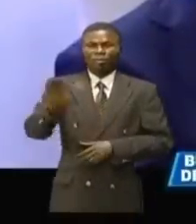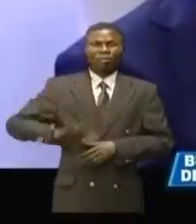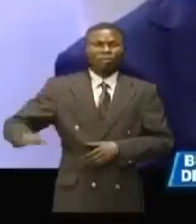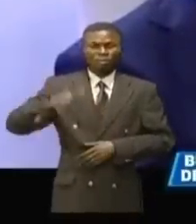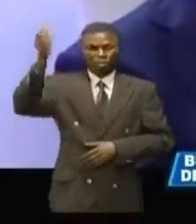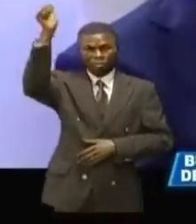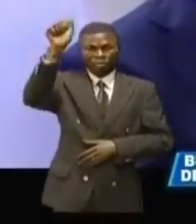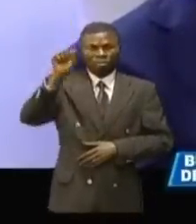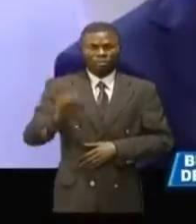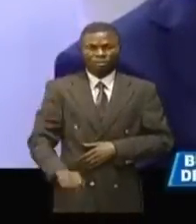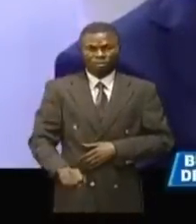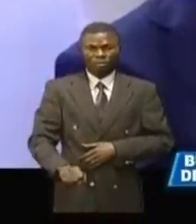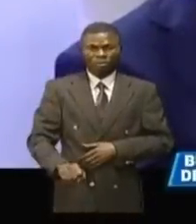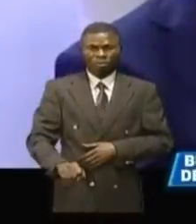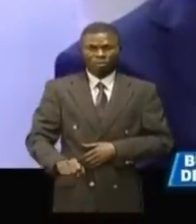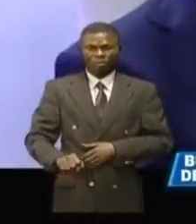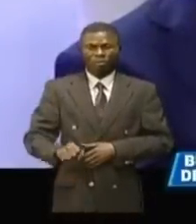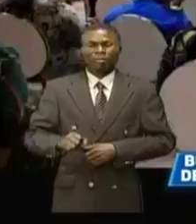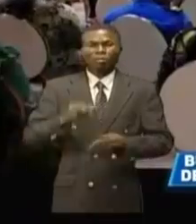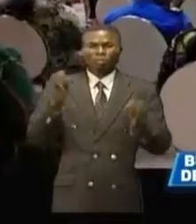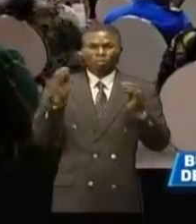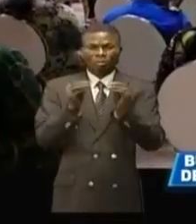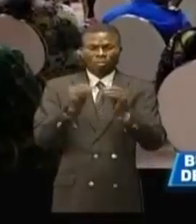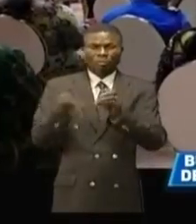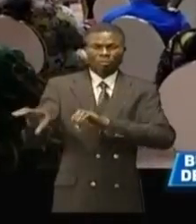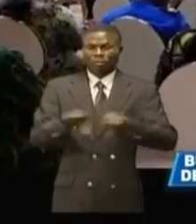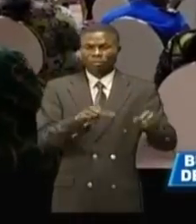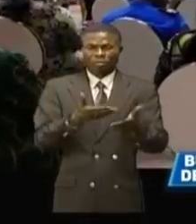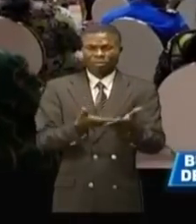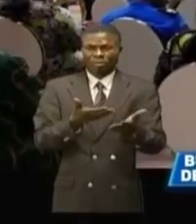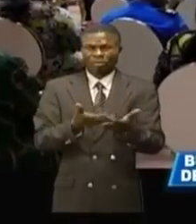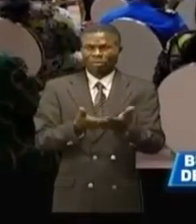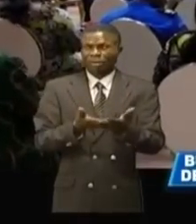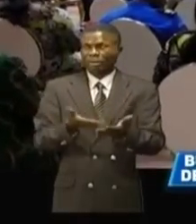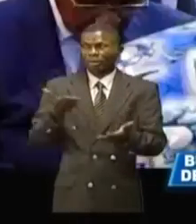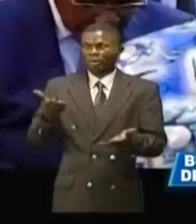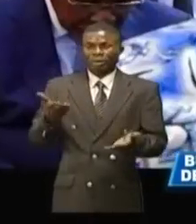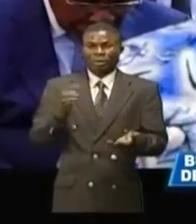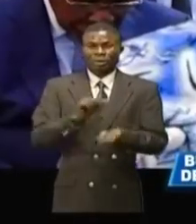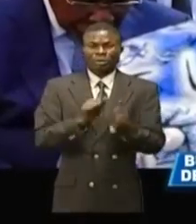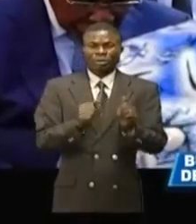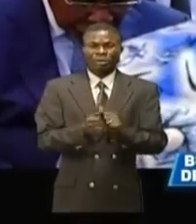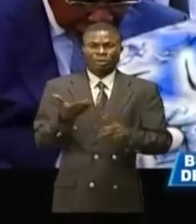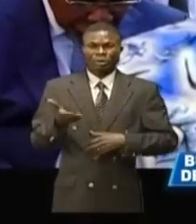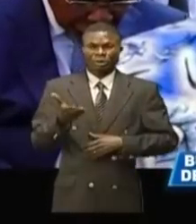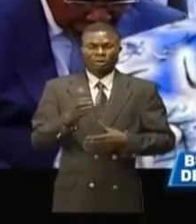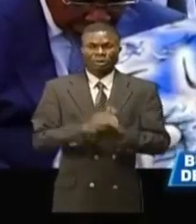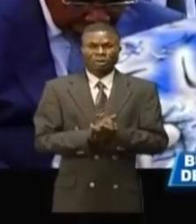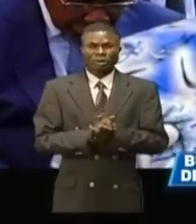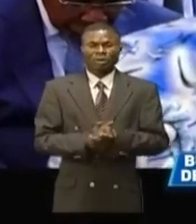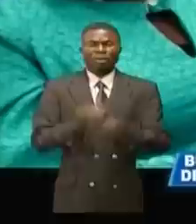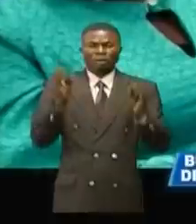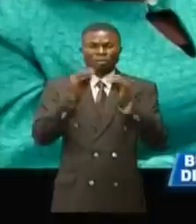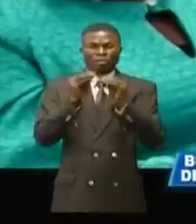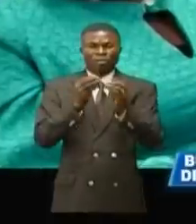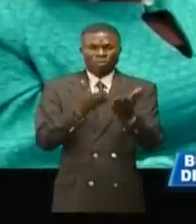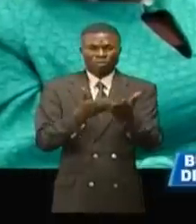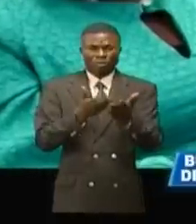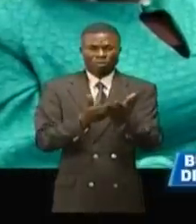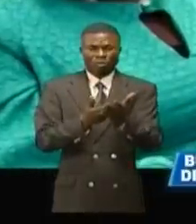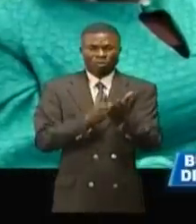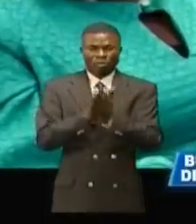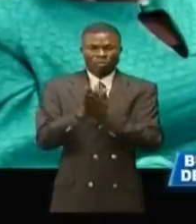Cyril Ramaphosa, ont présidé la cérémonie de clôture dans la salle de banquet du Palais du Peuple des 16 assises qui ont